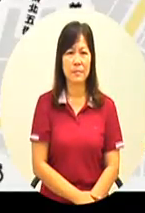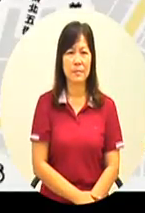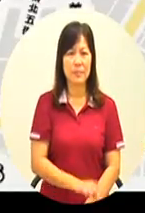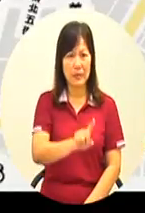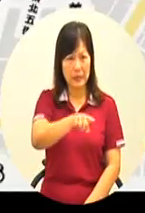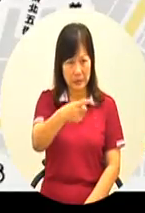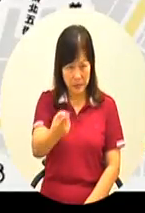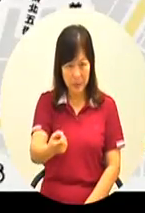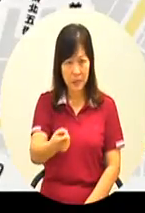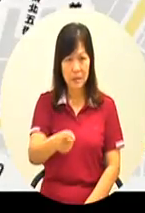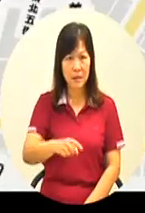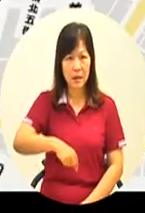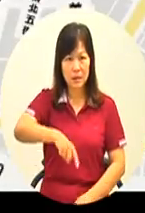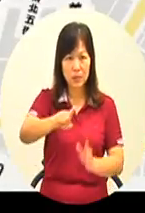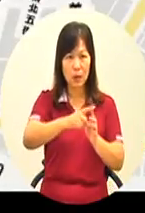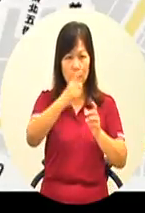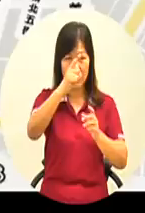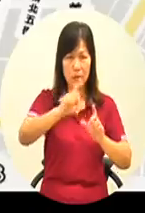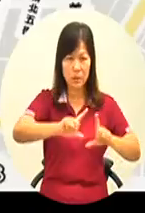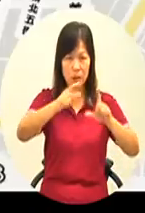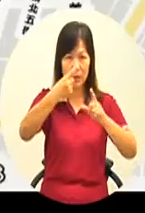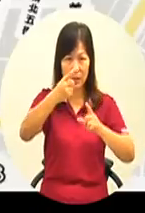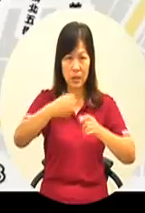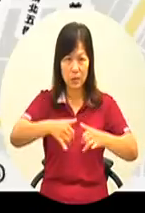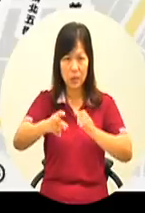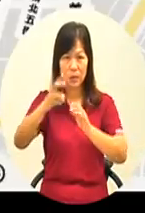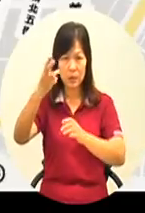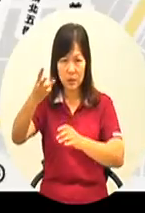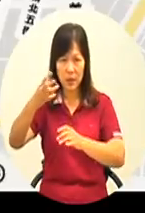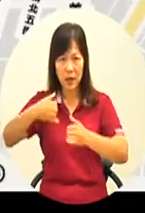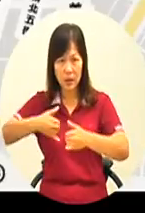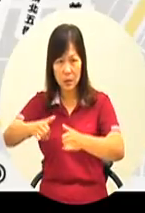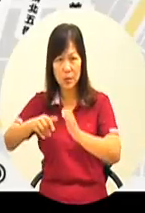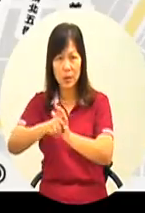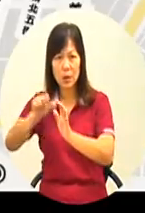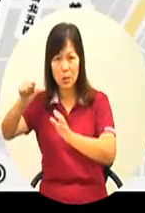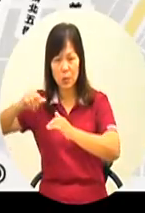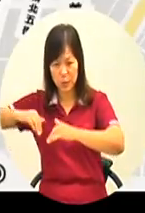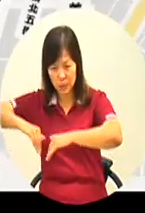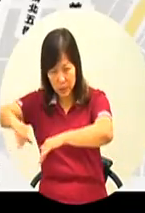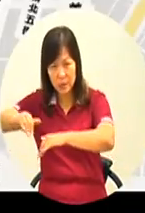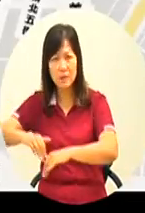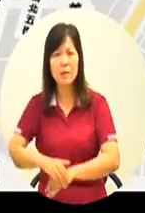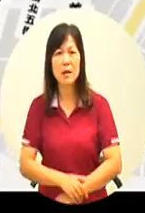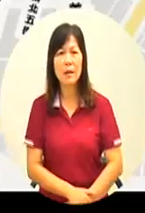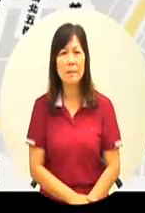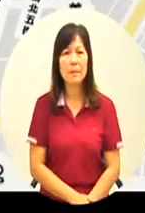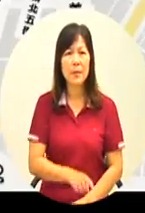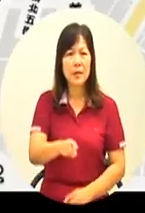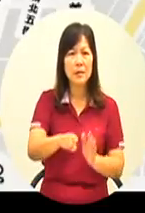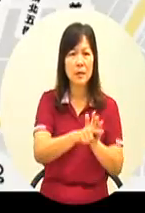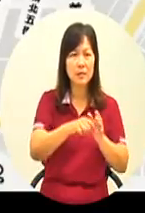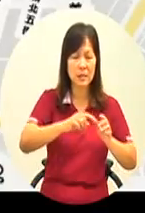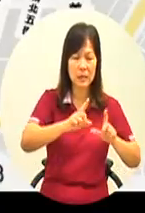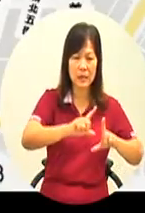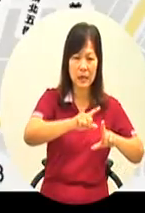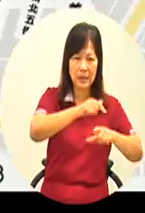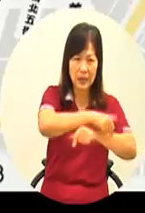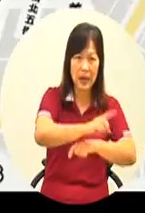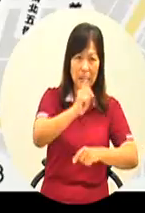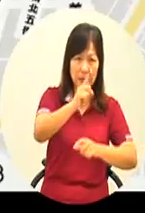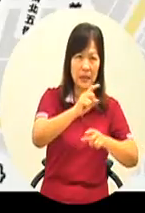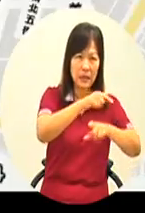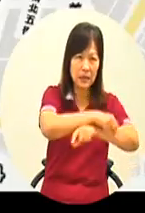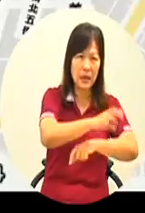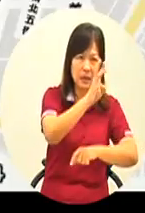来。这边是美术东一路、美术东三路、哦、美术东五街。好，那这边是美术南一、南三、